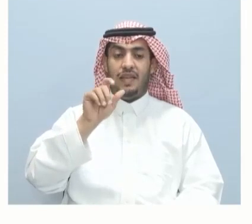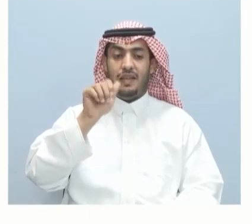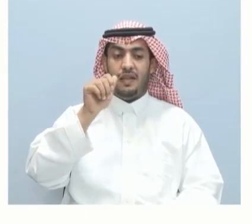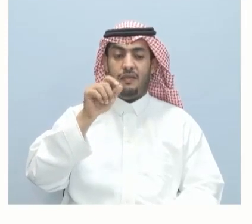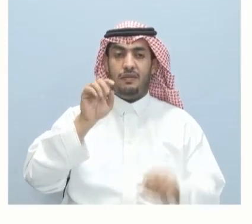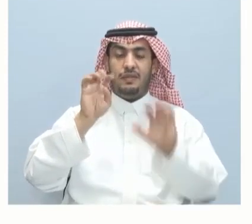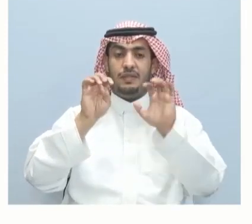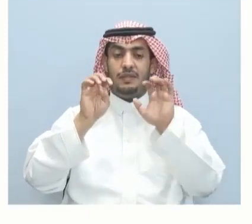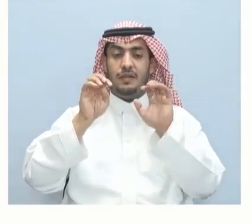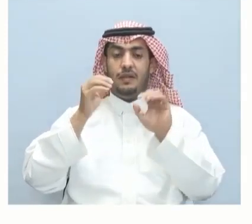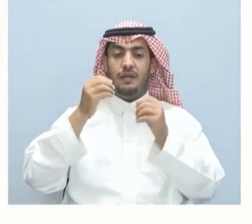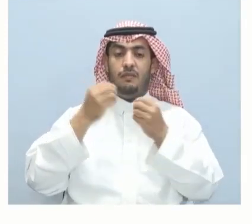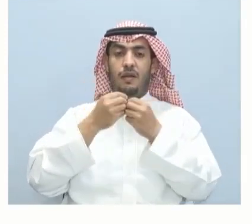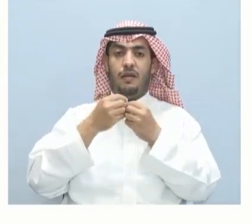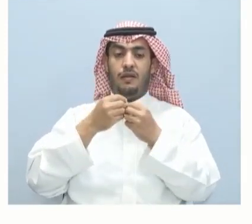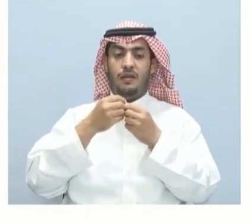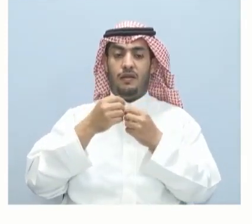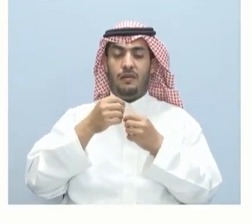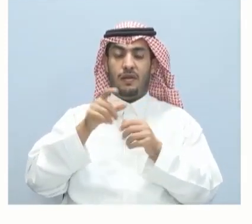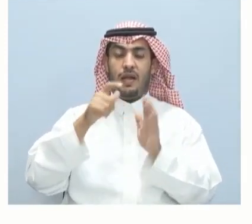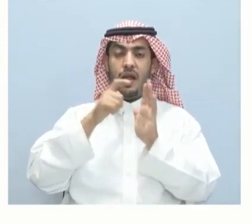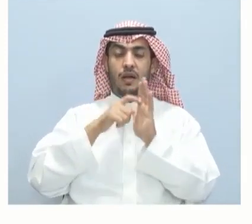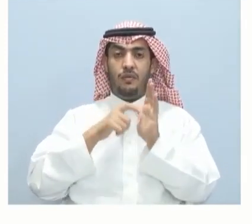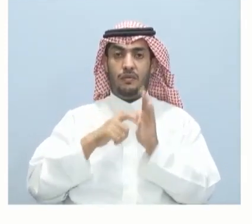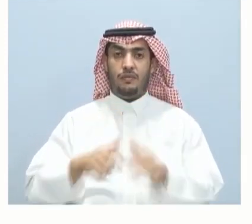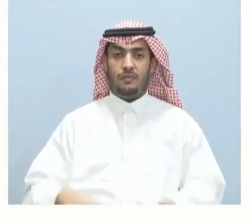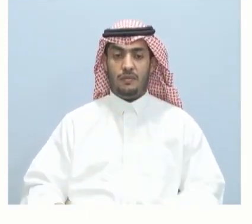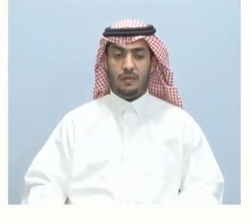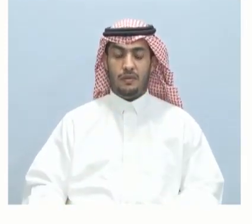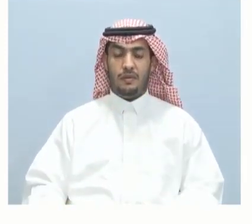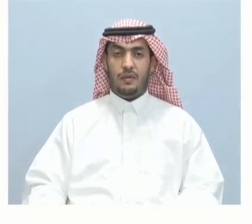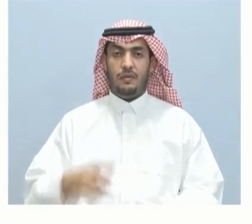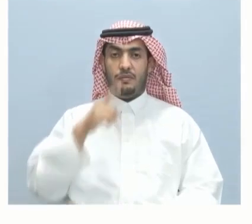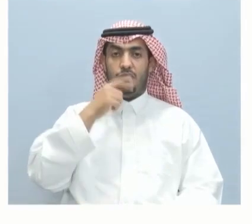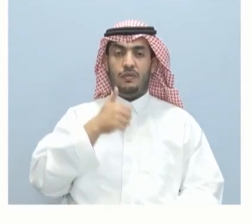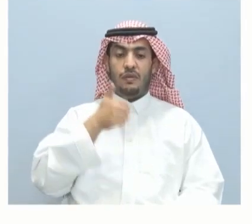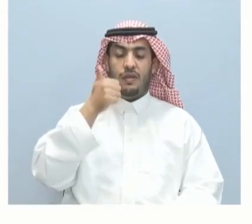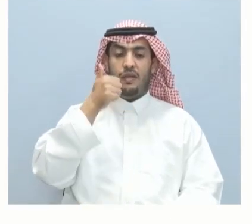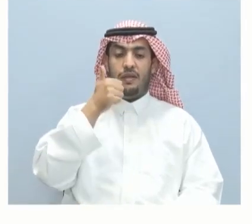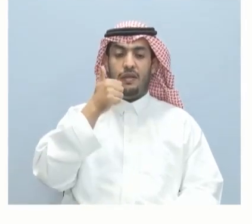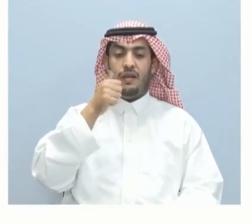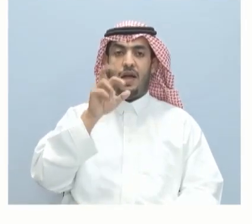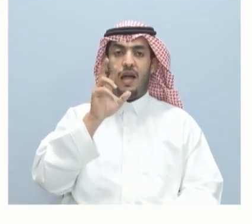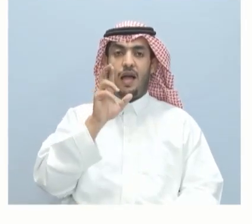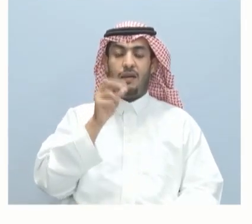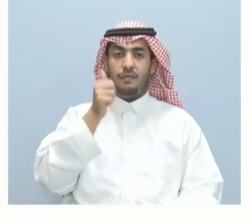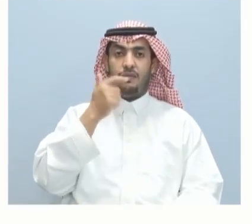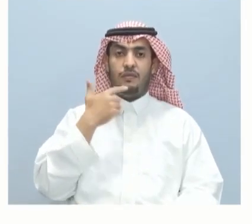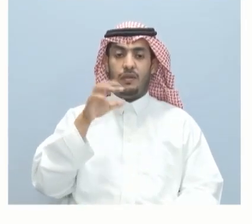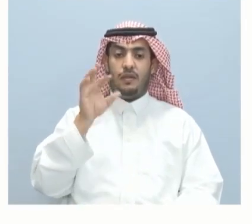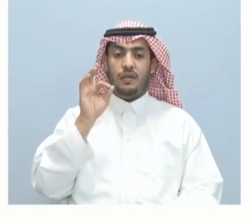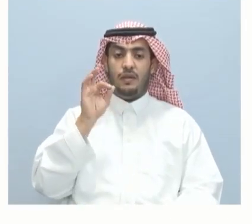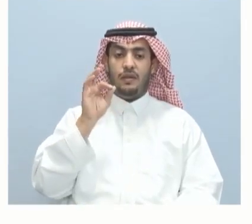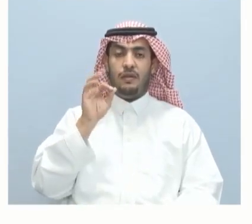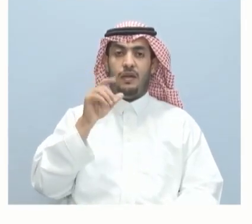الثيتا ب 90 فاط بق مباشره في هذا القانون اريد ايجاد ماذا ايجاد الار اذا